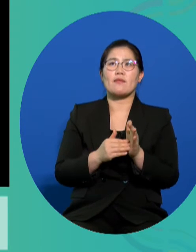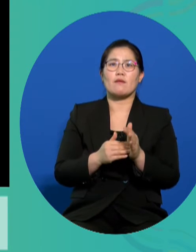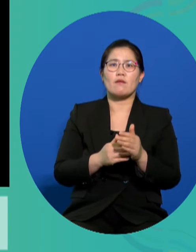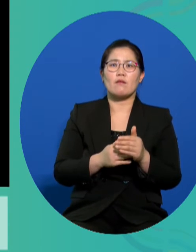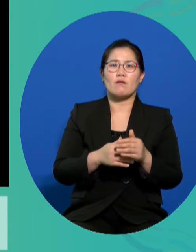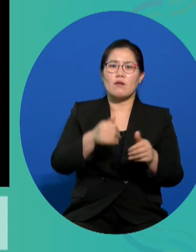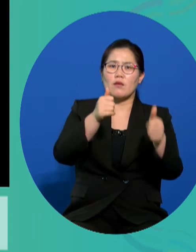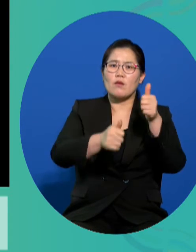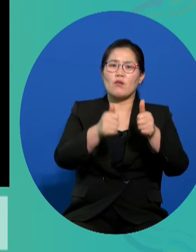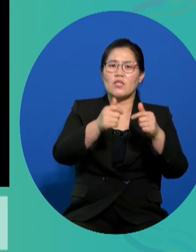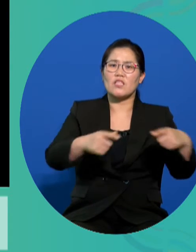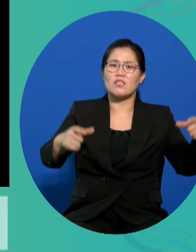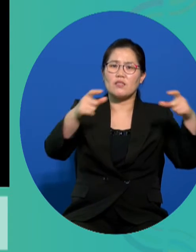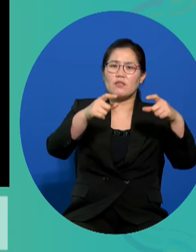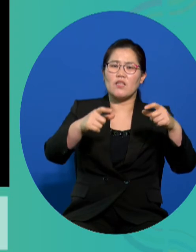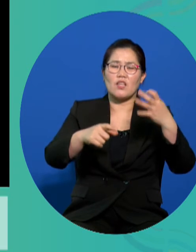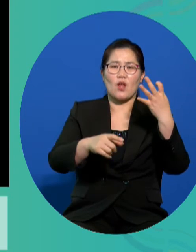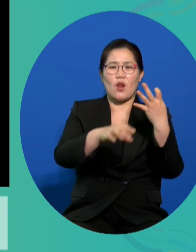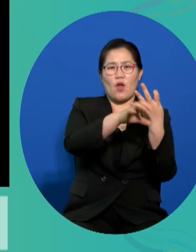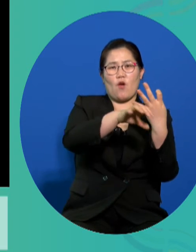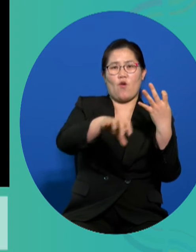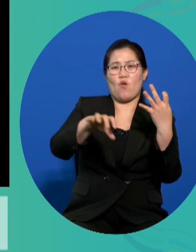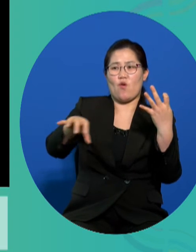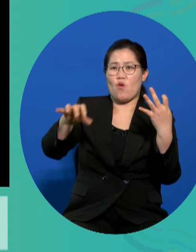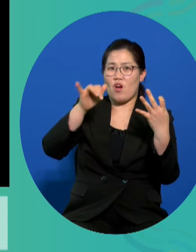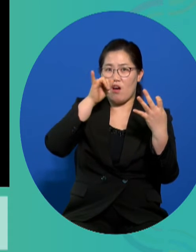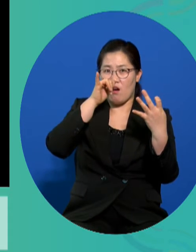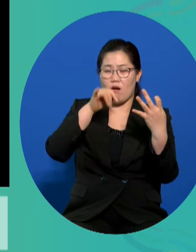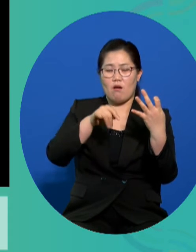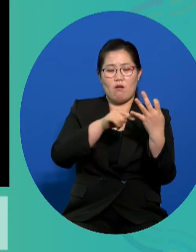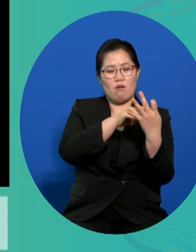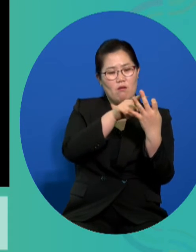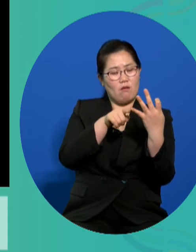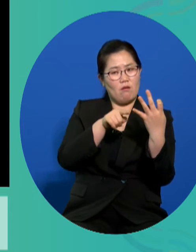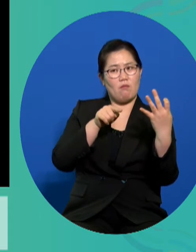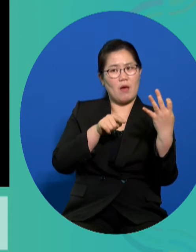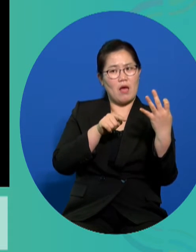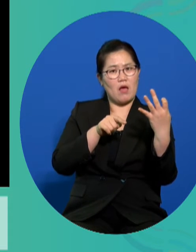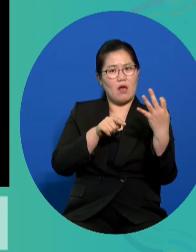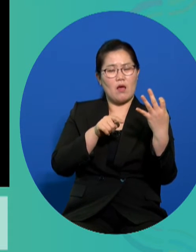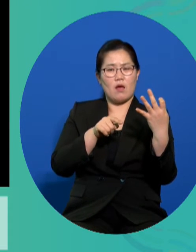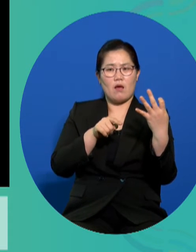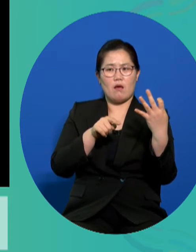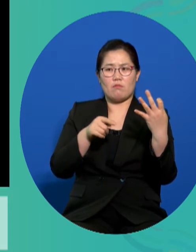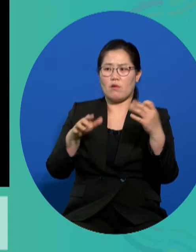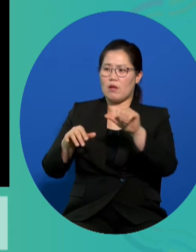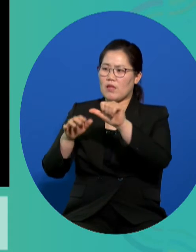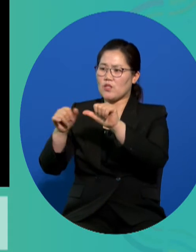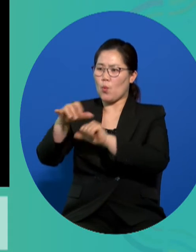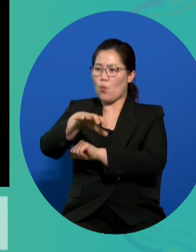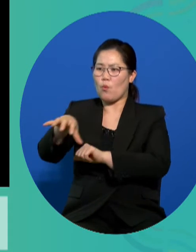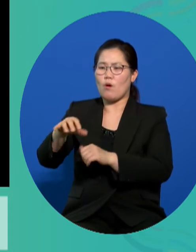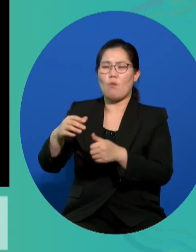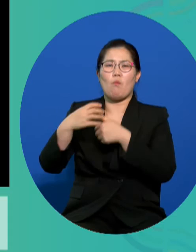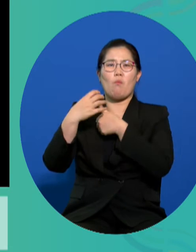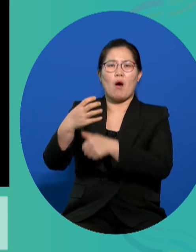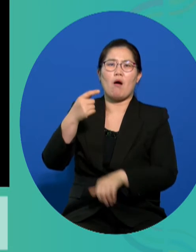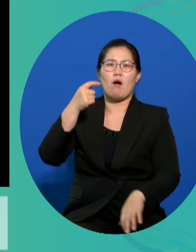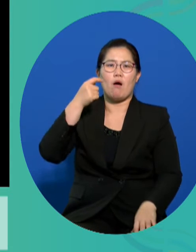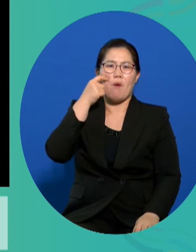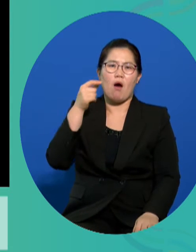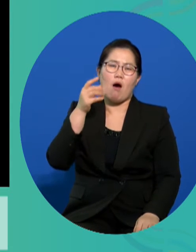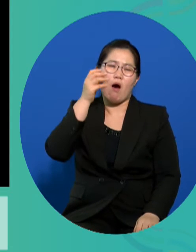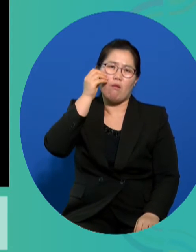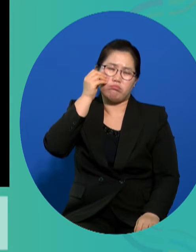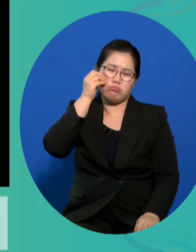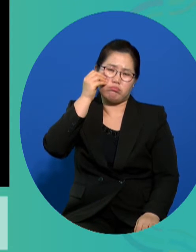이 경기장은 번외로 치고 이 패럴림픽 관련된 5개 경기장도 제대로 100% 활용이 안 됩니다. 제가 100% 활용 안